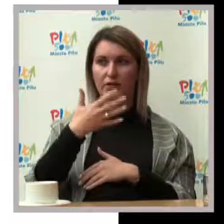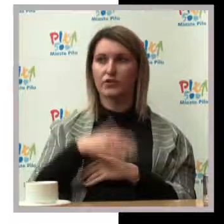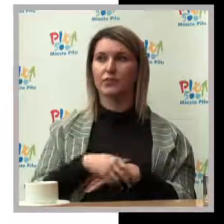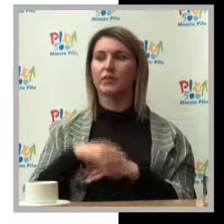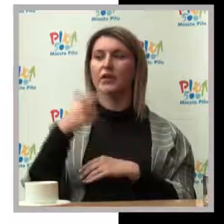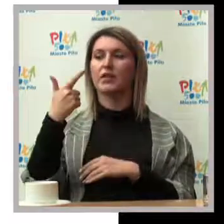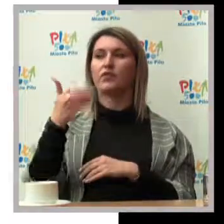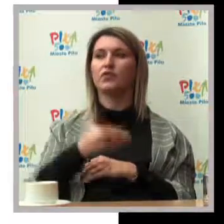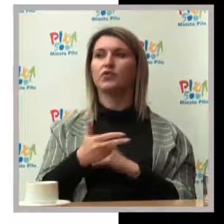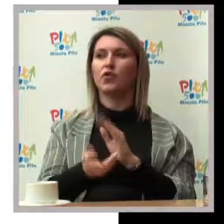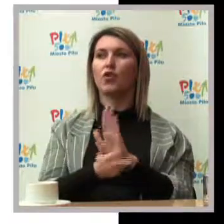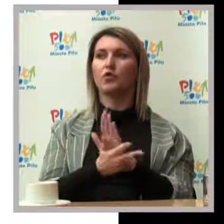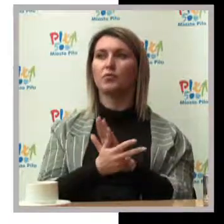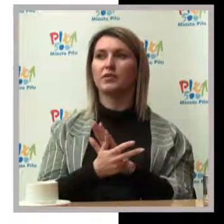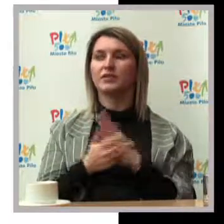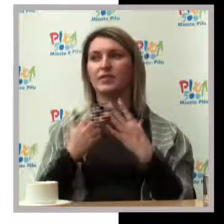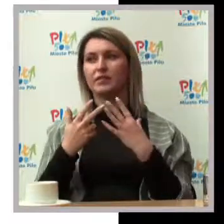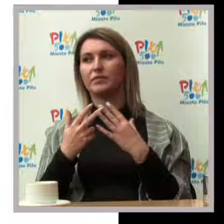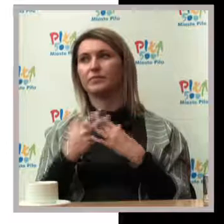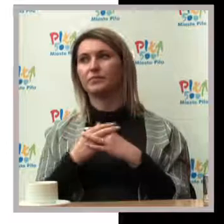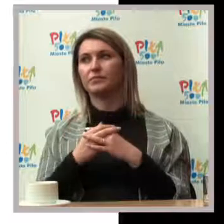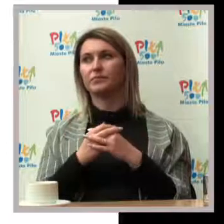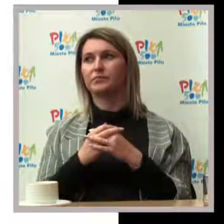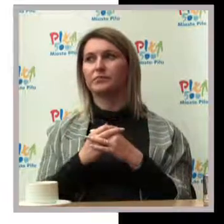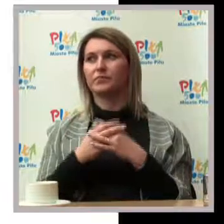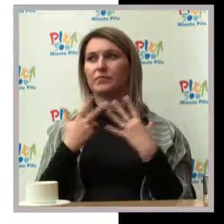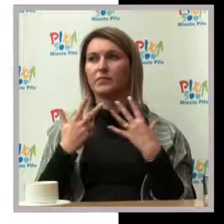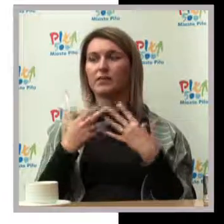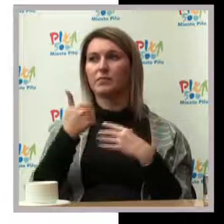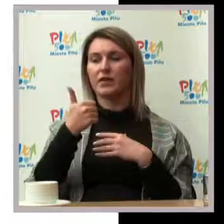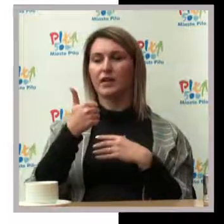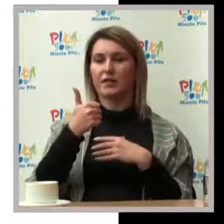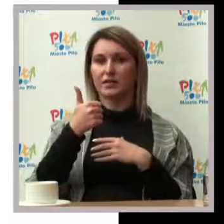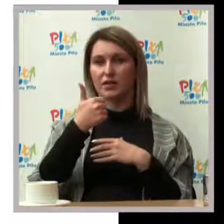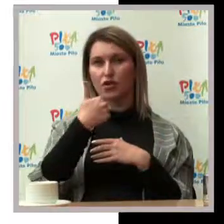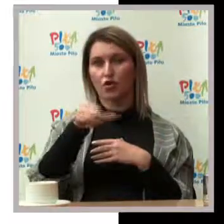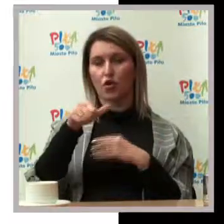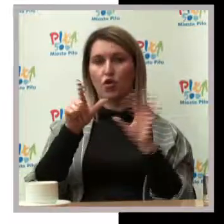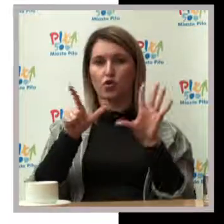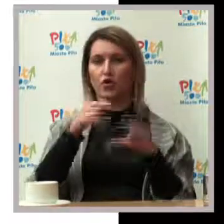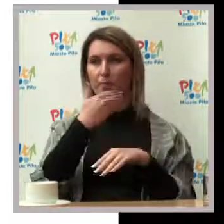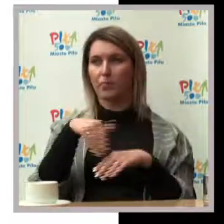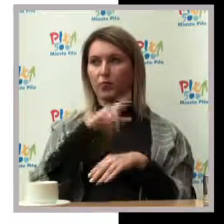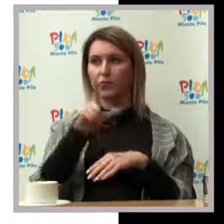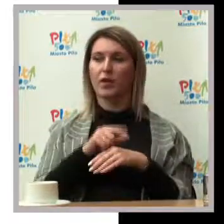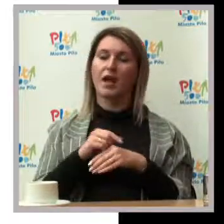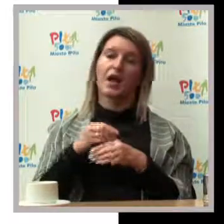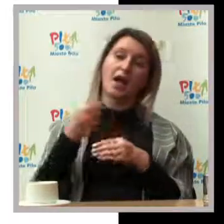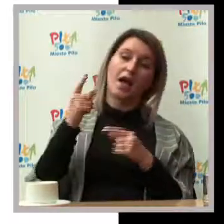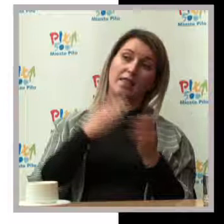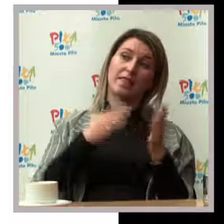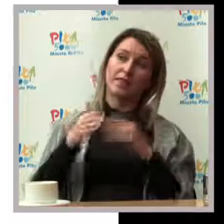2018 planujemy zamknąć się w kwocie niespełna 107 milionów złotych. Natomiast budżet 2019